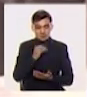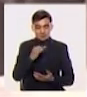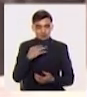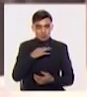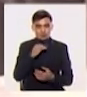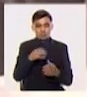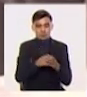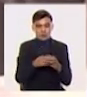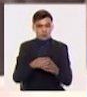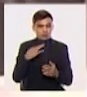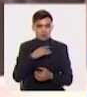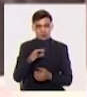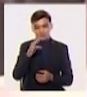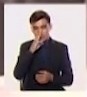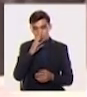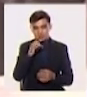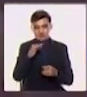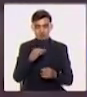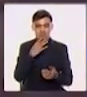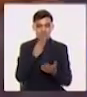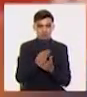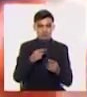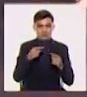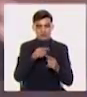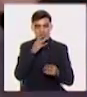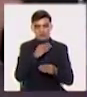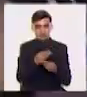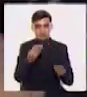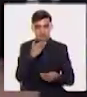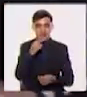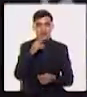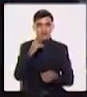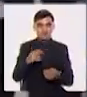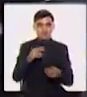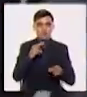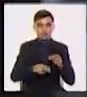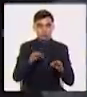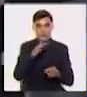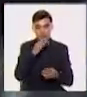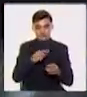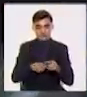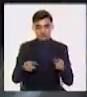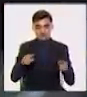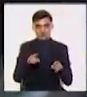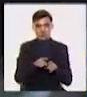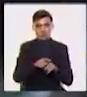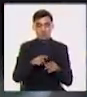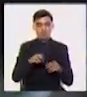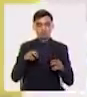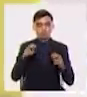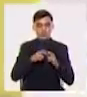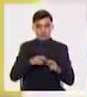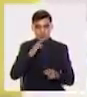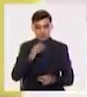Көптеген компаниялар жалақылар мен өтемақыларын уақытылы бермеген. Карантин біткен соң осы мәселелер бойынша тексеру жүретіндігін, Талғат